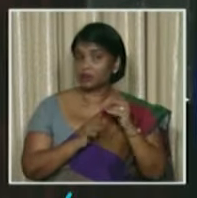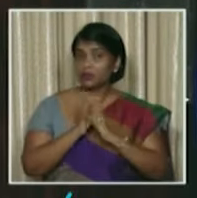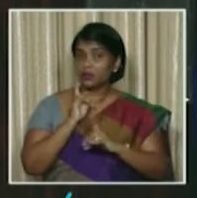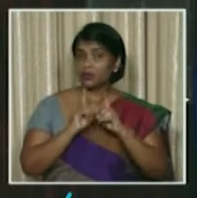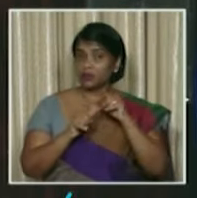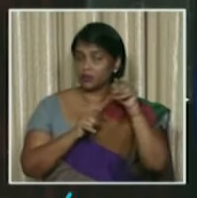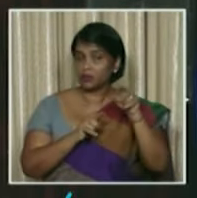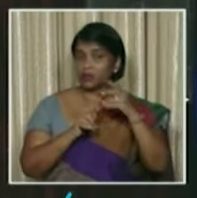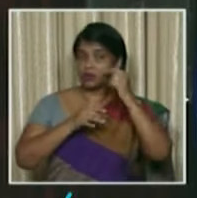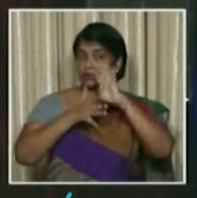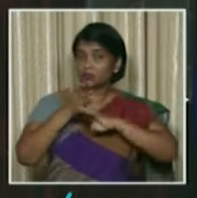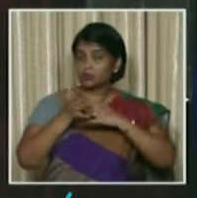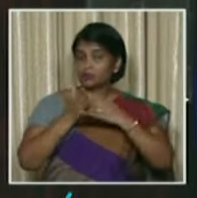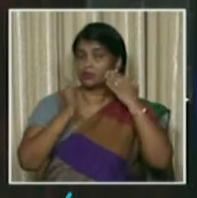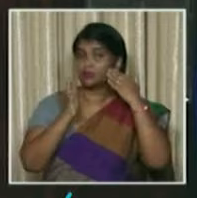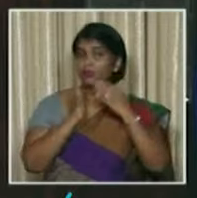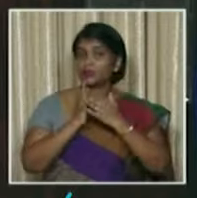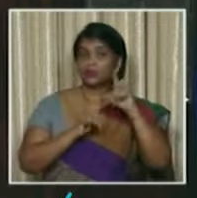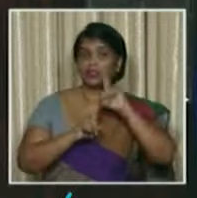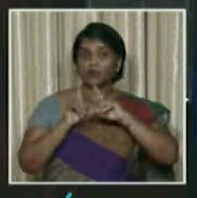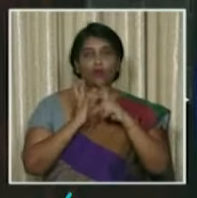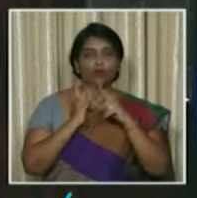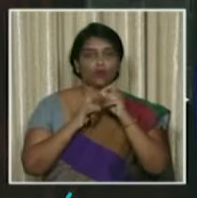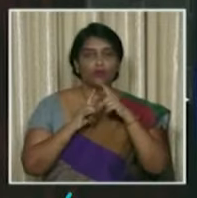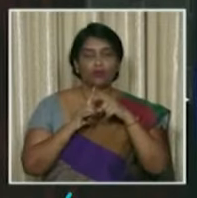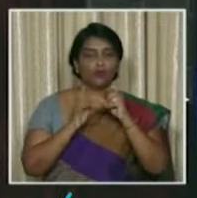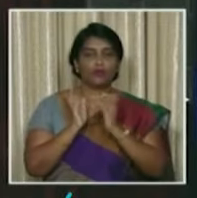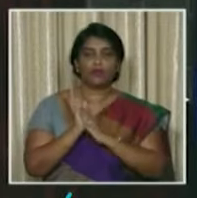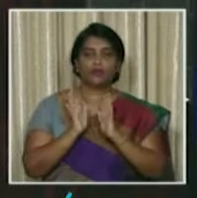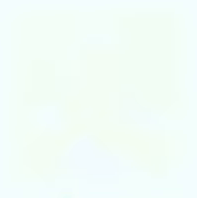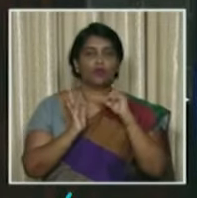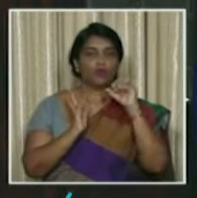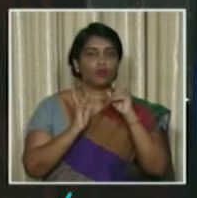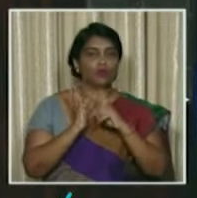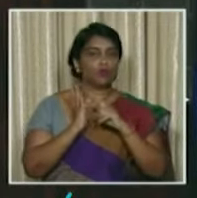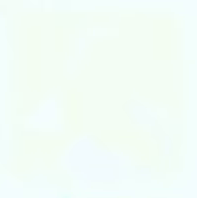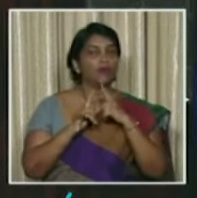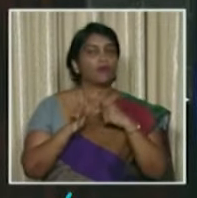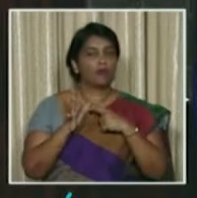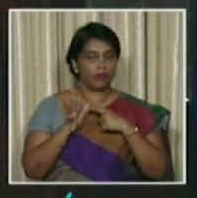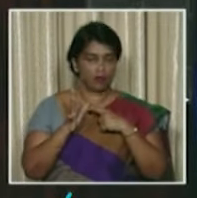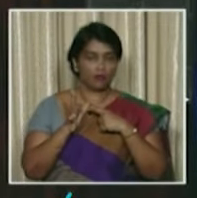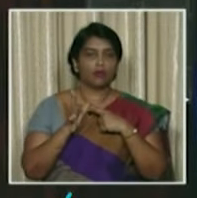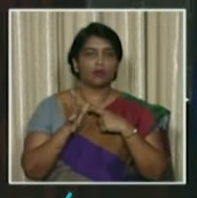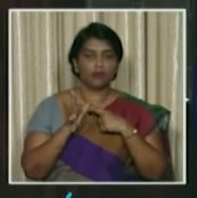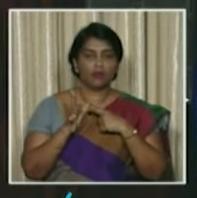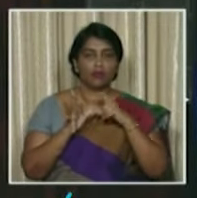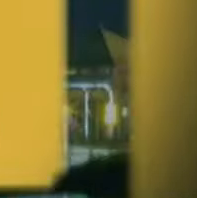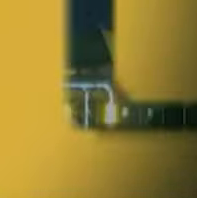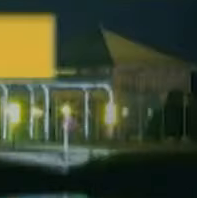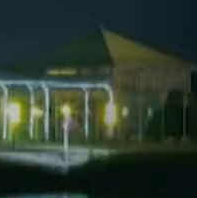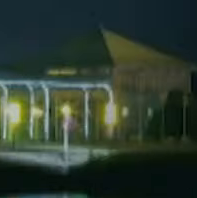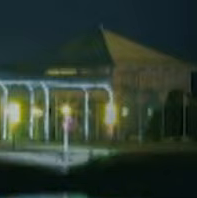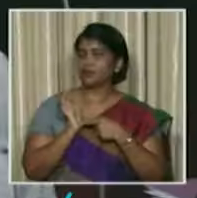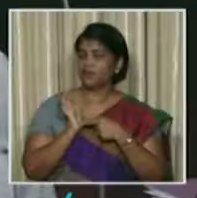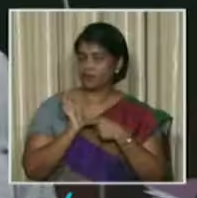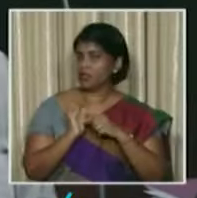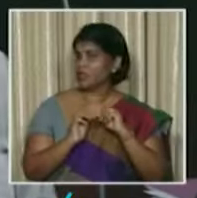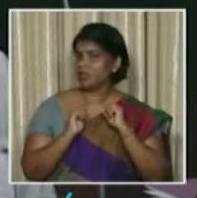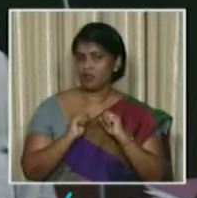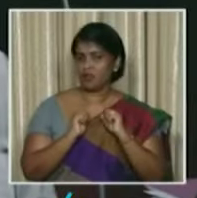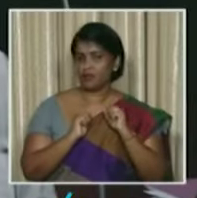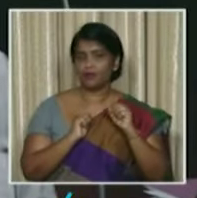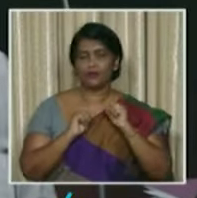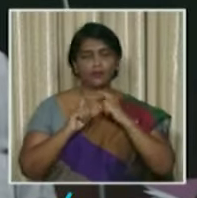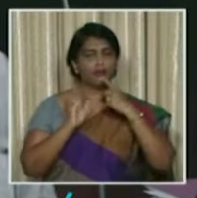අමාත්‍යංශයක වැය ශීර්ෂ සාකච්ඡා කරන්නේ කෝප් කමිටුවේ නෙමෙයි කෝපායකේ පමණයි ඒ නිසා ඒක කෝප් කමිටුවට අදාළ නැහැ මේ